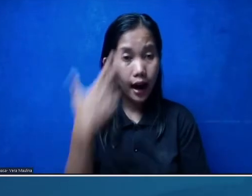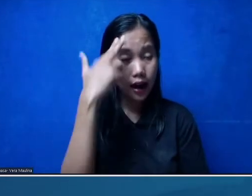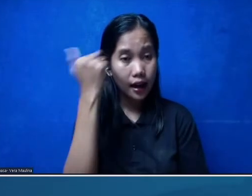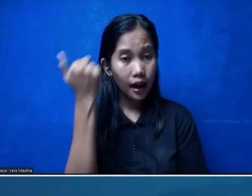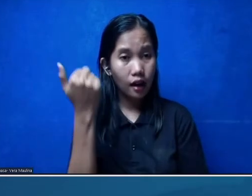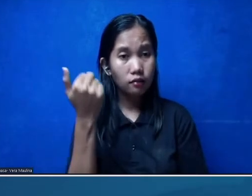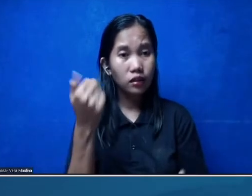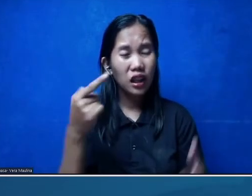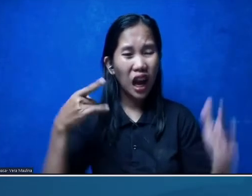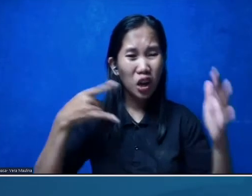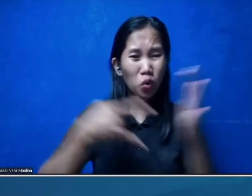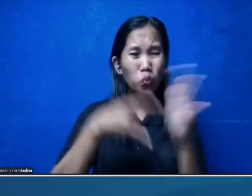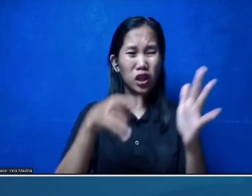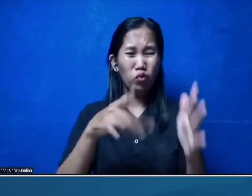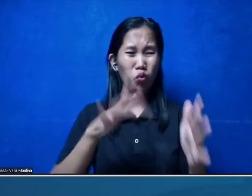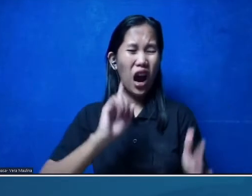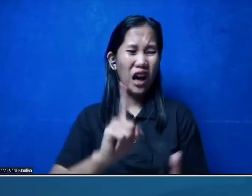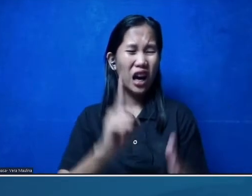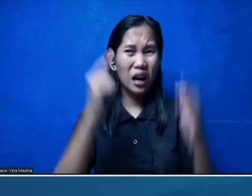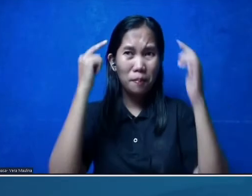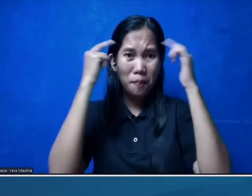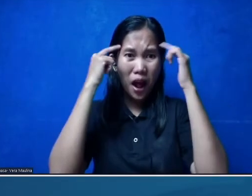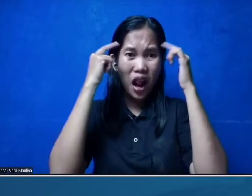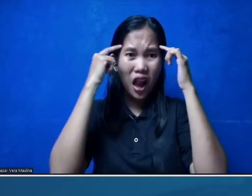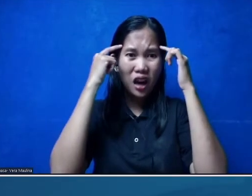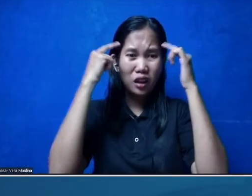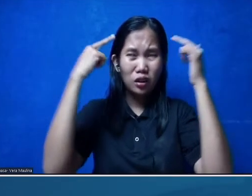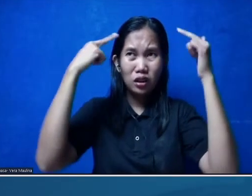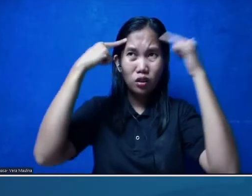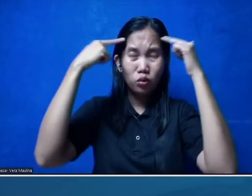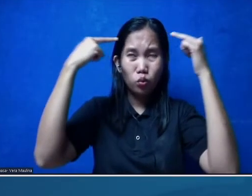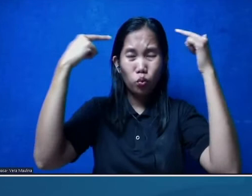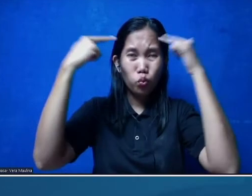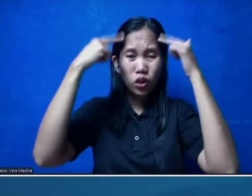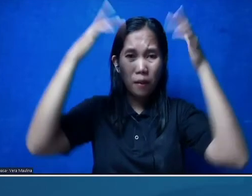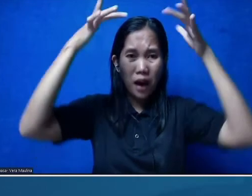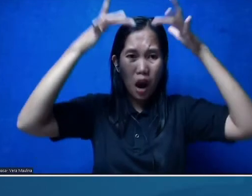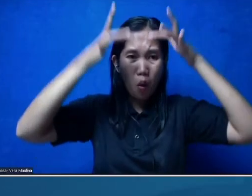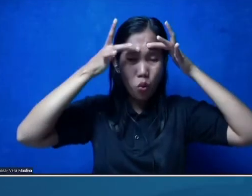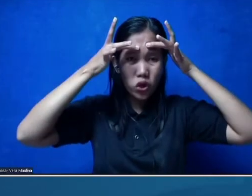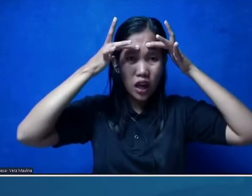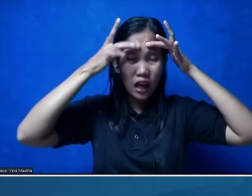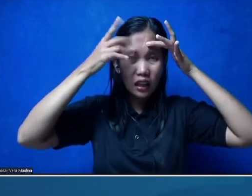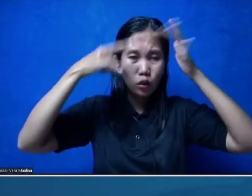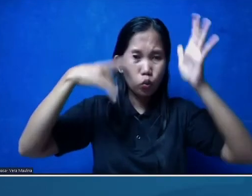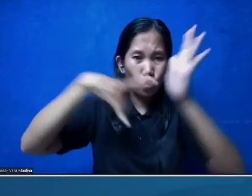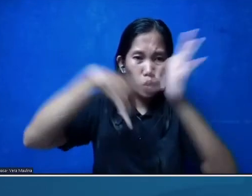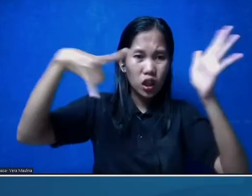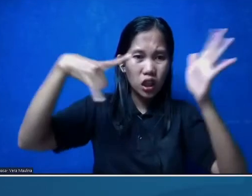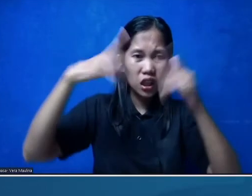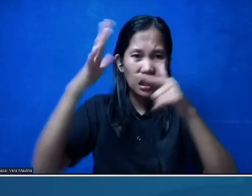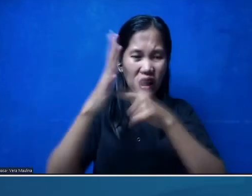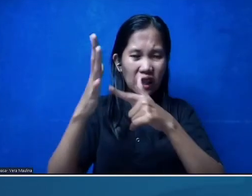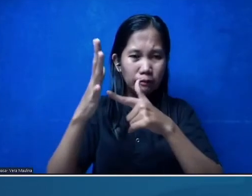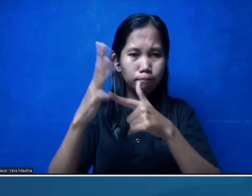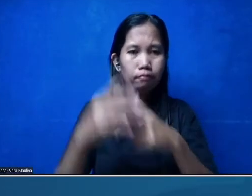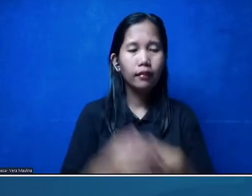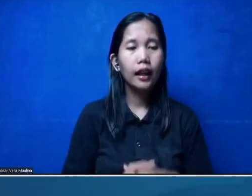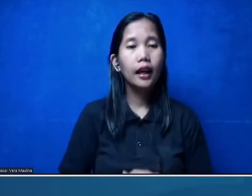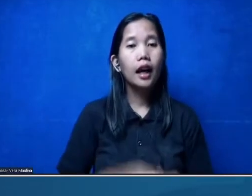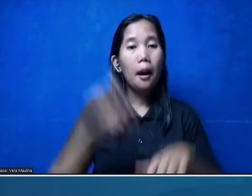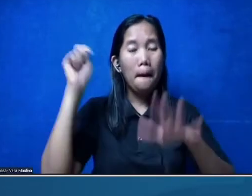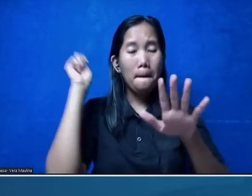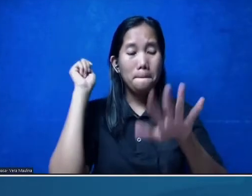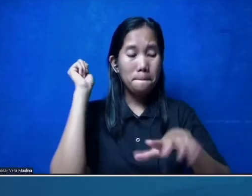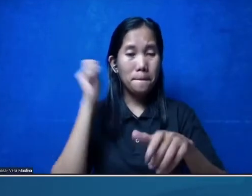tangannya atau paku dari kakinya bukan itu yang membuat Yesus sangat berteriak menderita tapi yang membuat